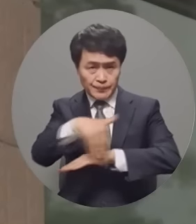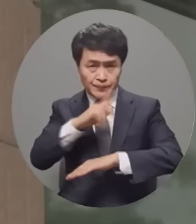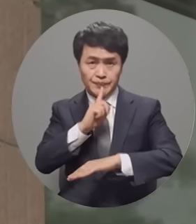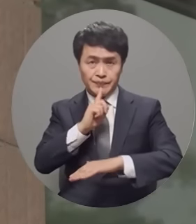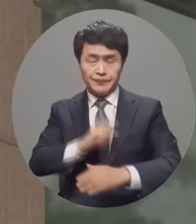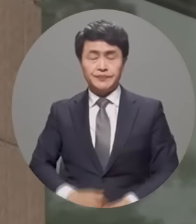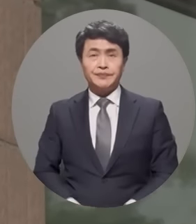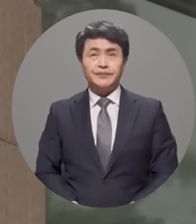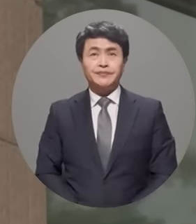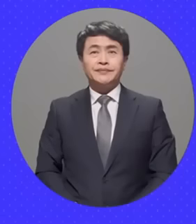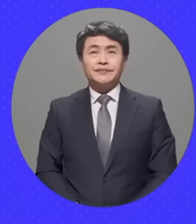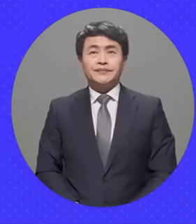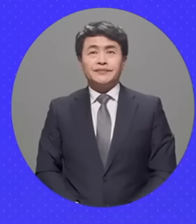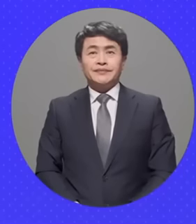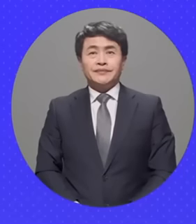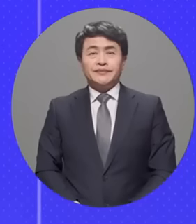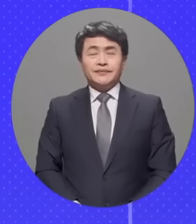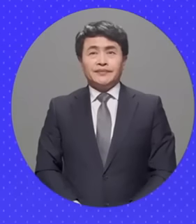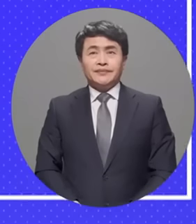정상빈입니다.